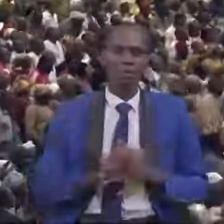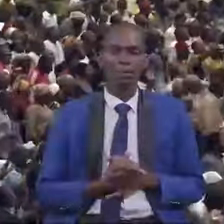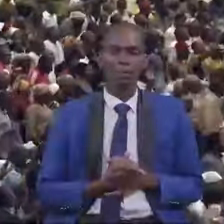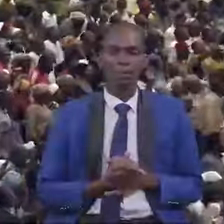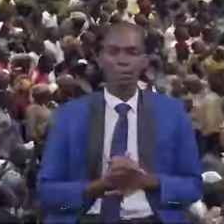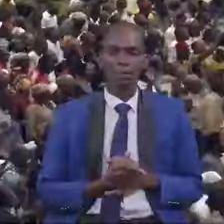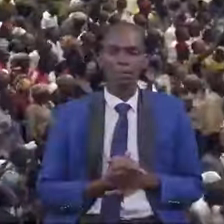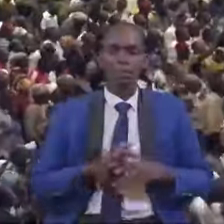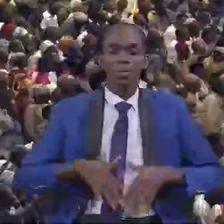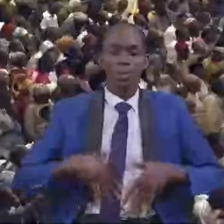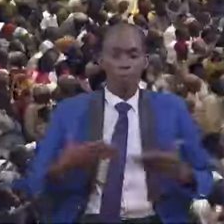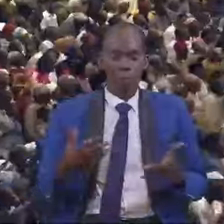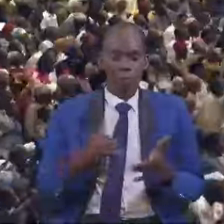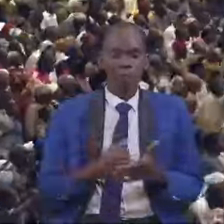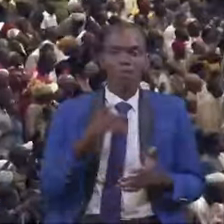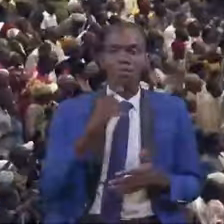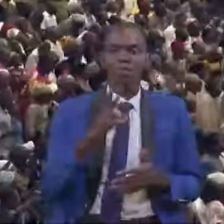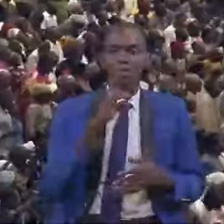Confessez-le, vous êtes libre.